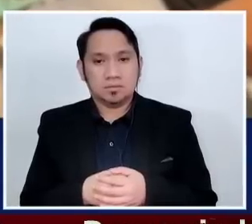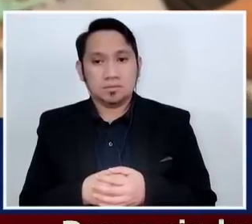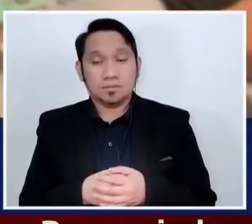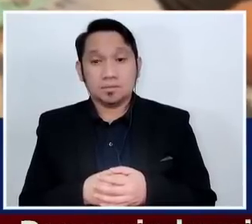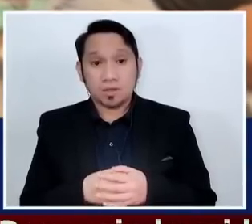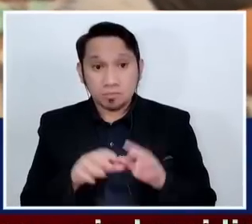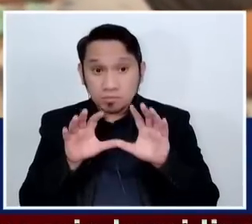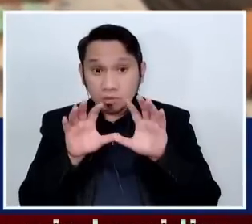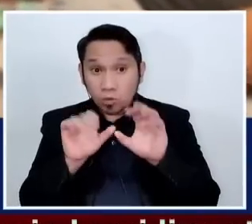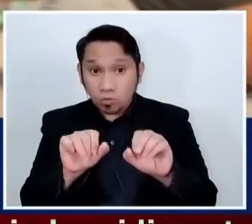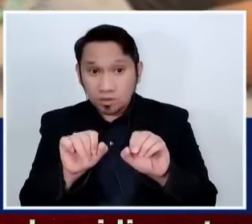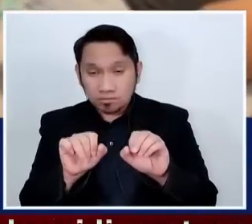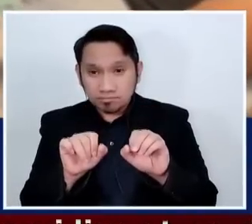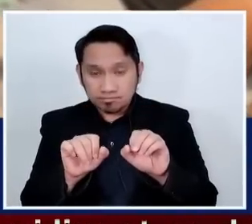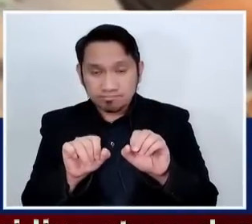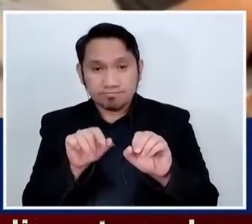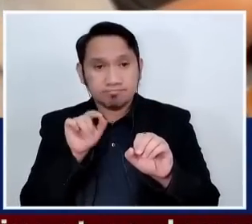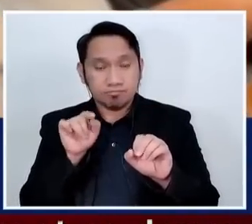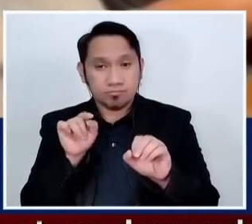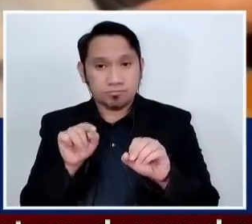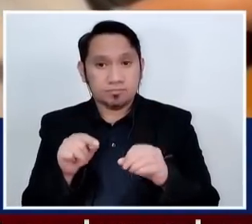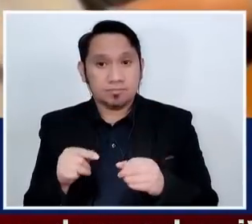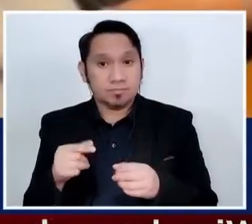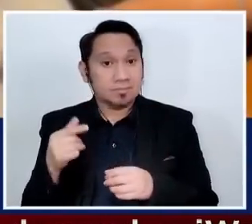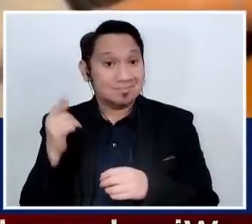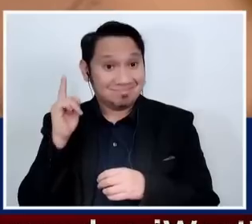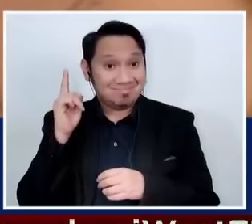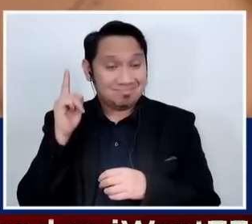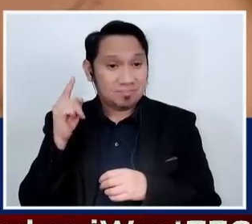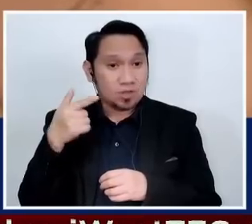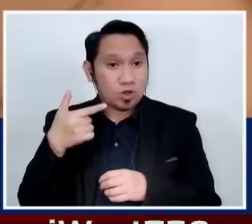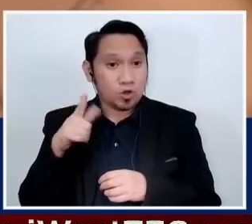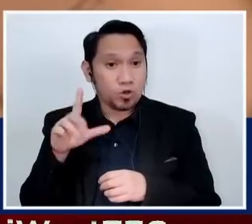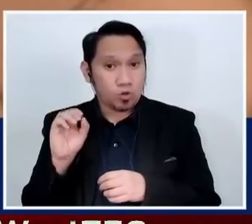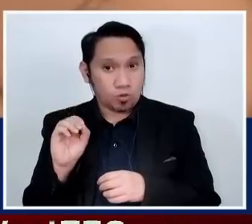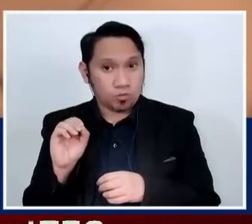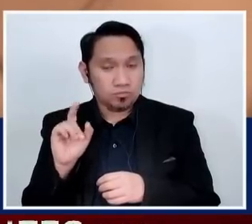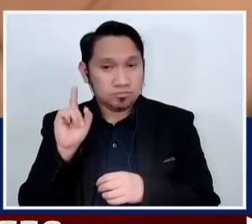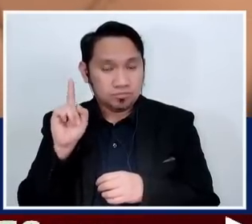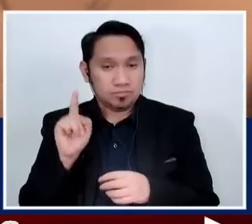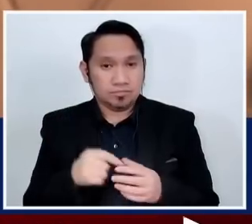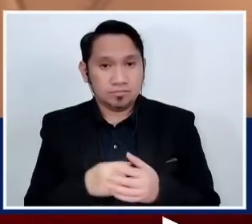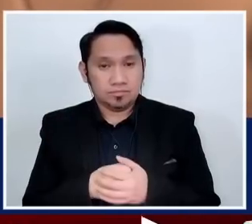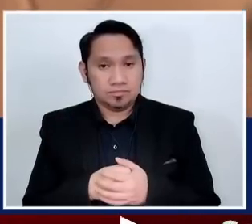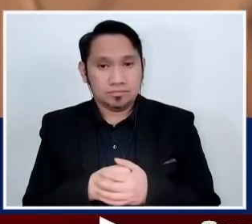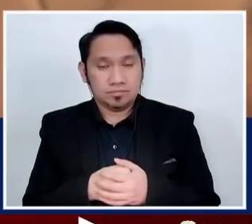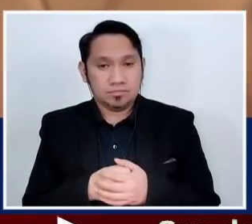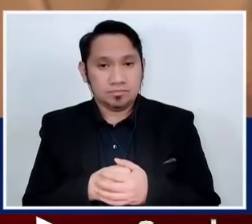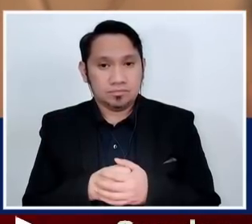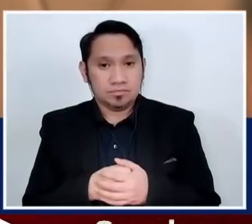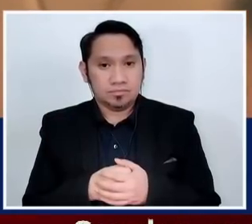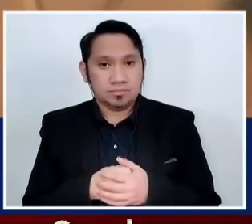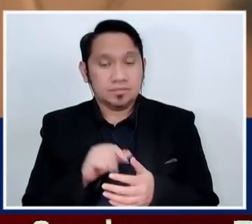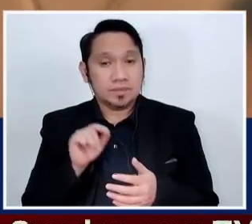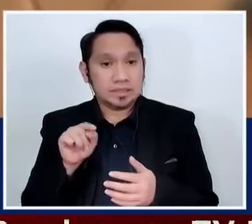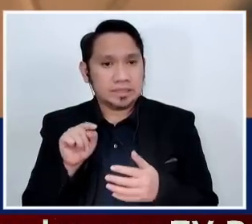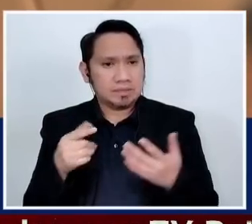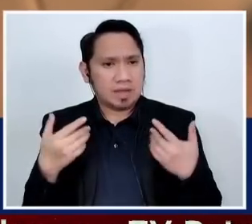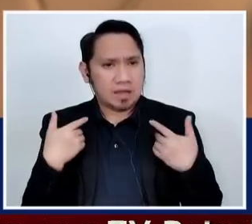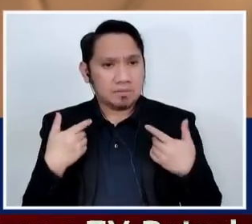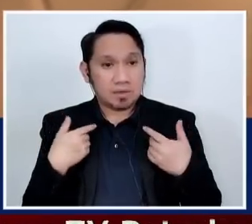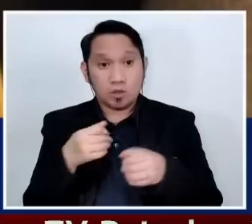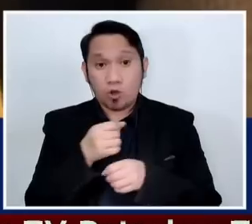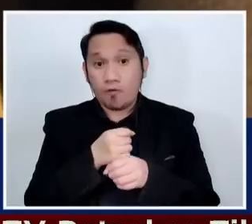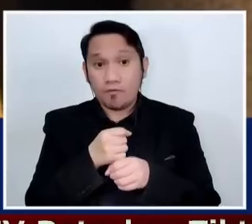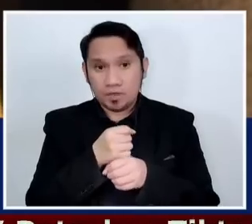Nahuli sa isang entrapment operation si Gloan Mendoza ng NBI, Anti-Organized and Transnational Crimes Division, sa isang kapihan sa